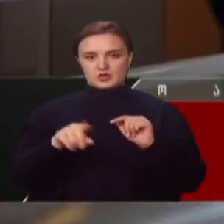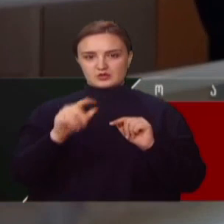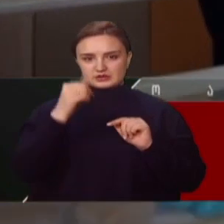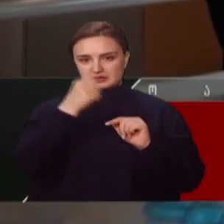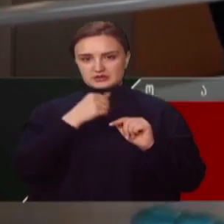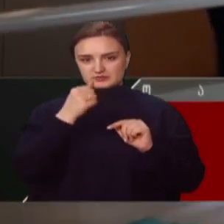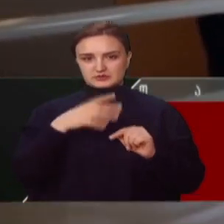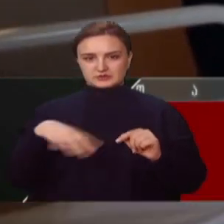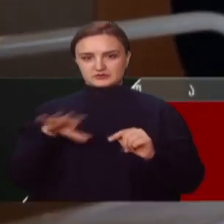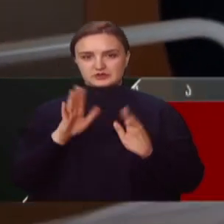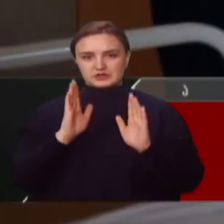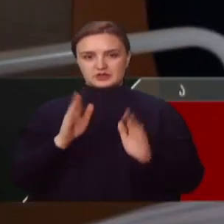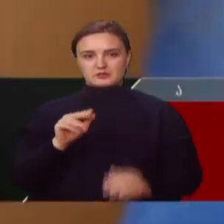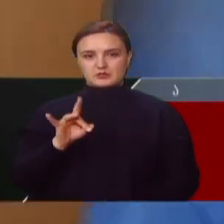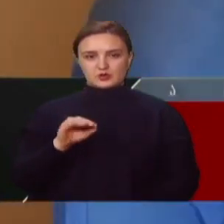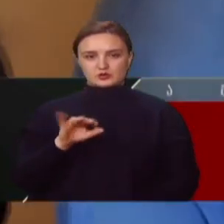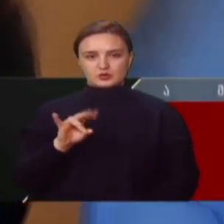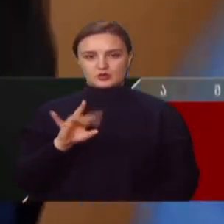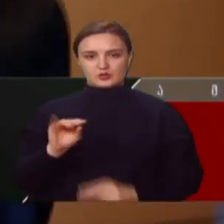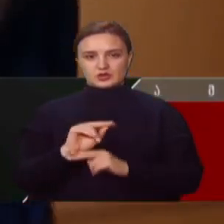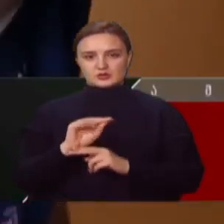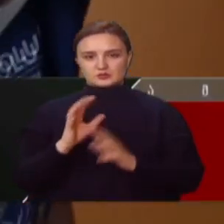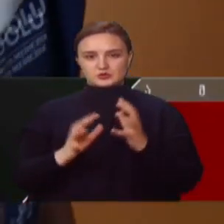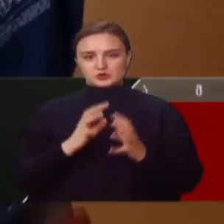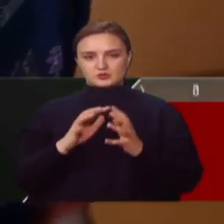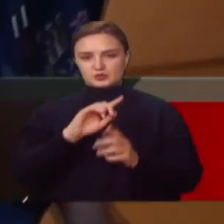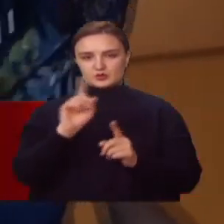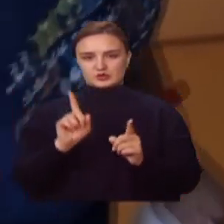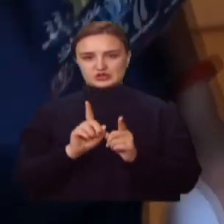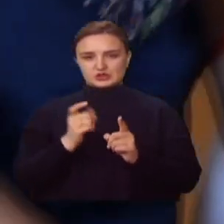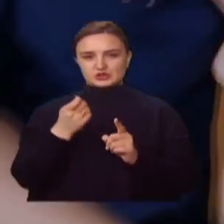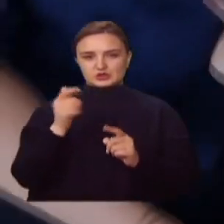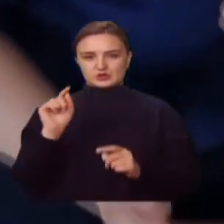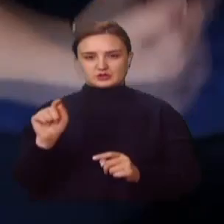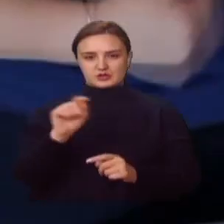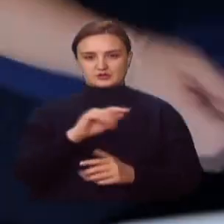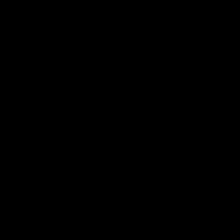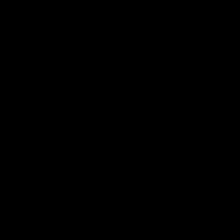кваганас, асеве экнеба протонотерапия ромелиц, соплиошицки эртеул кваганепс акту.